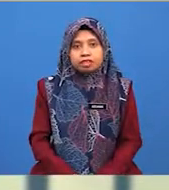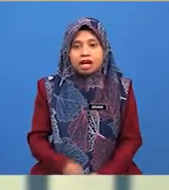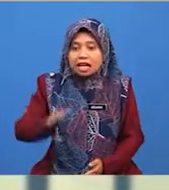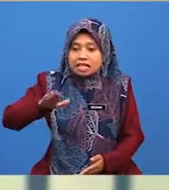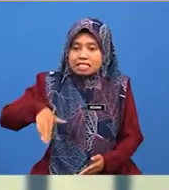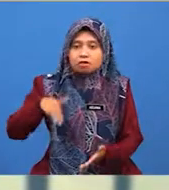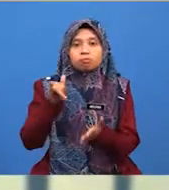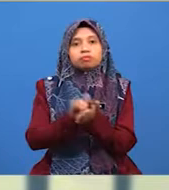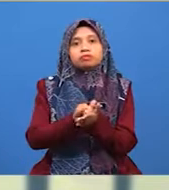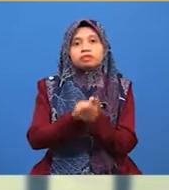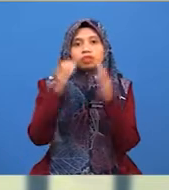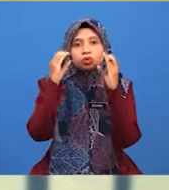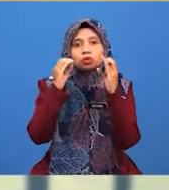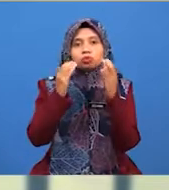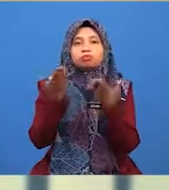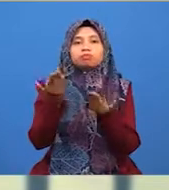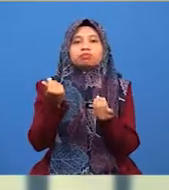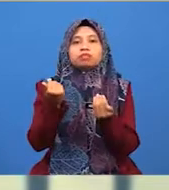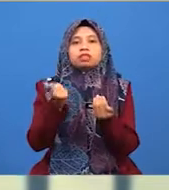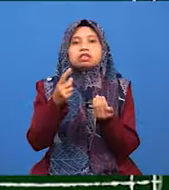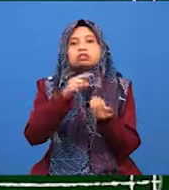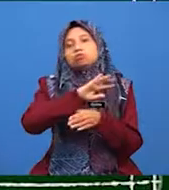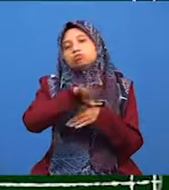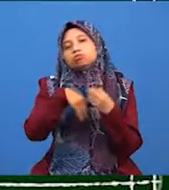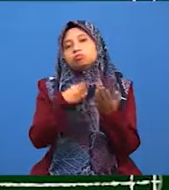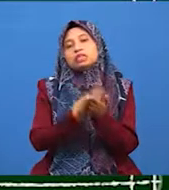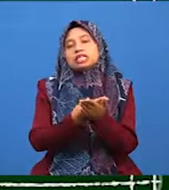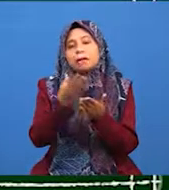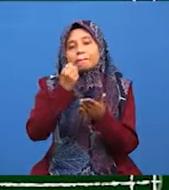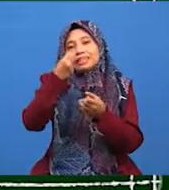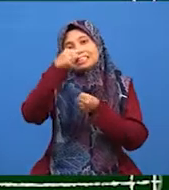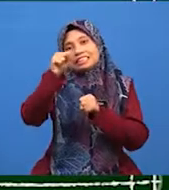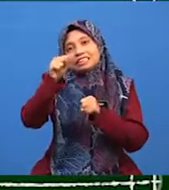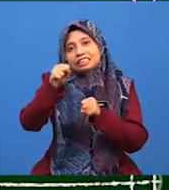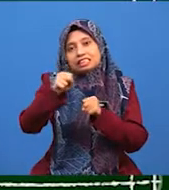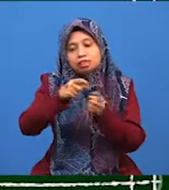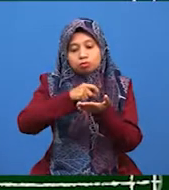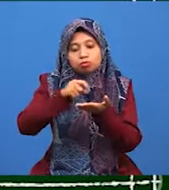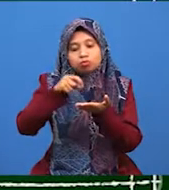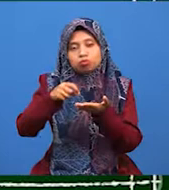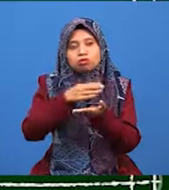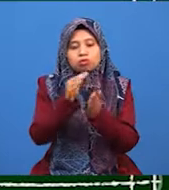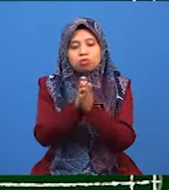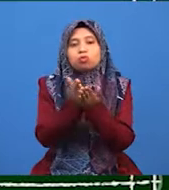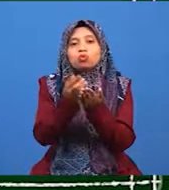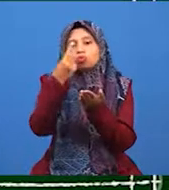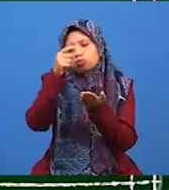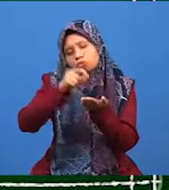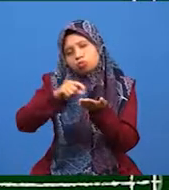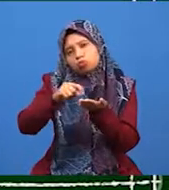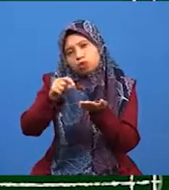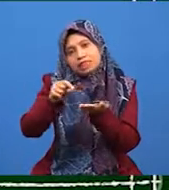Sebelum itu, cikgu berharap kamu semua dapat sediakan buku nota dan